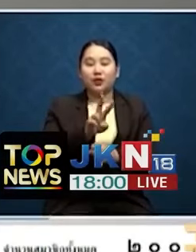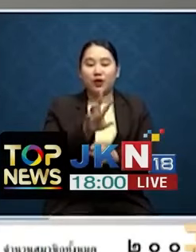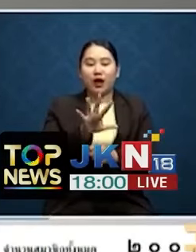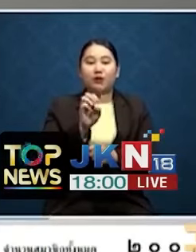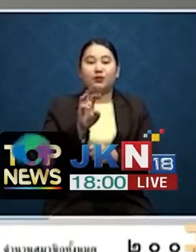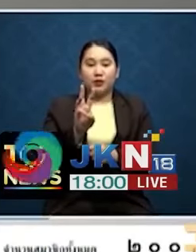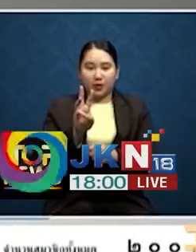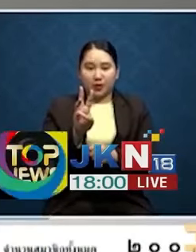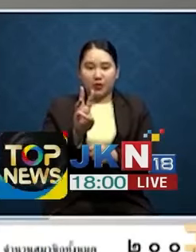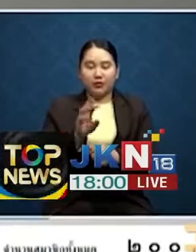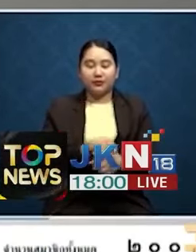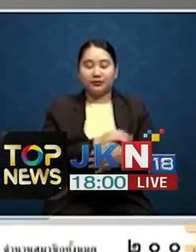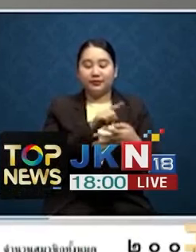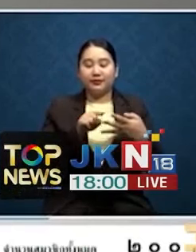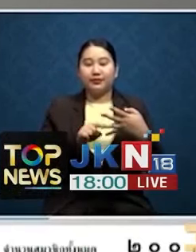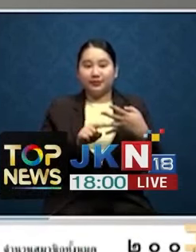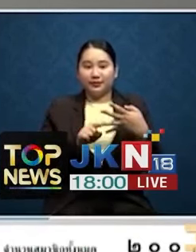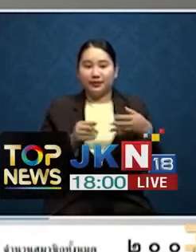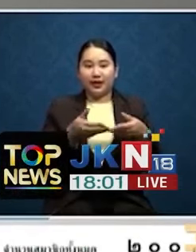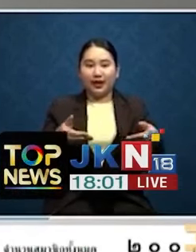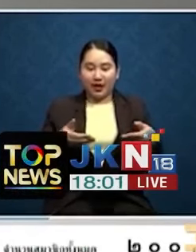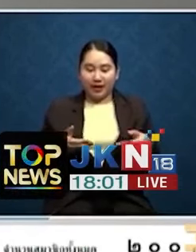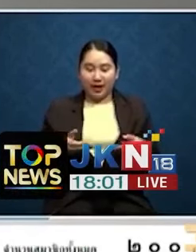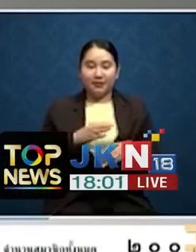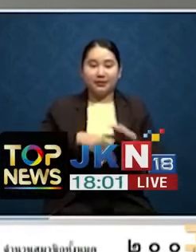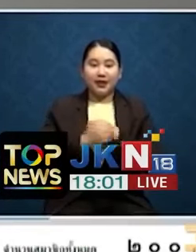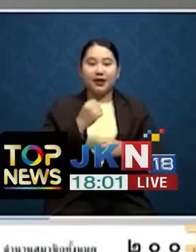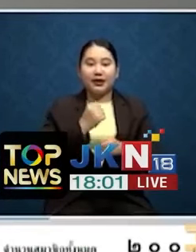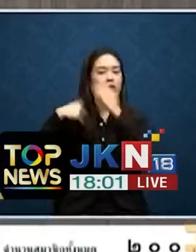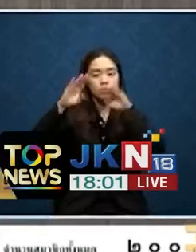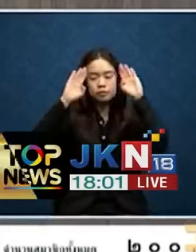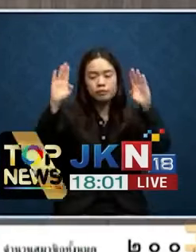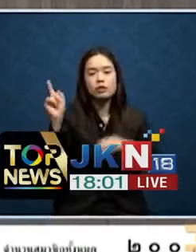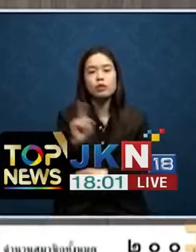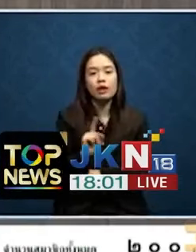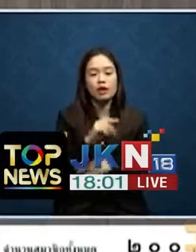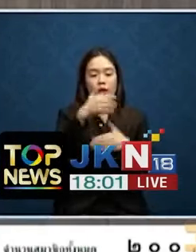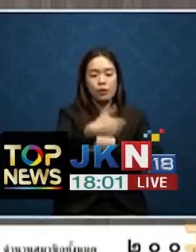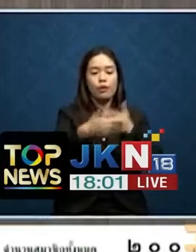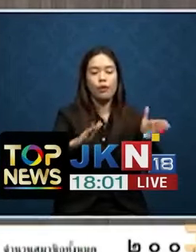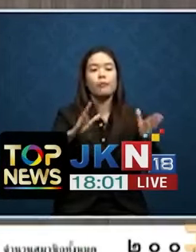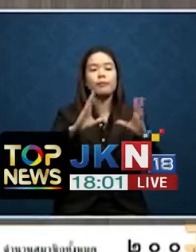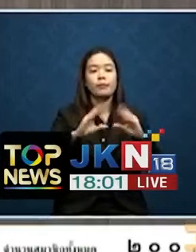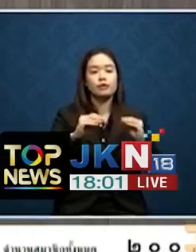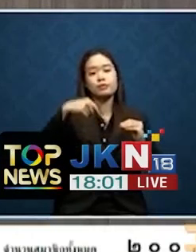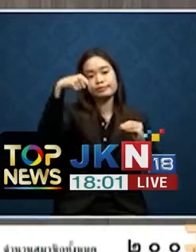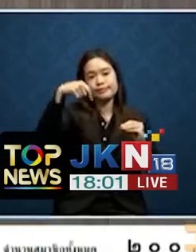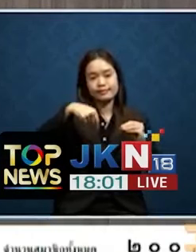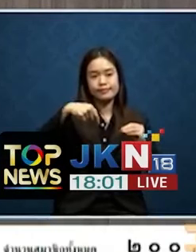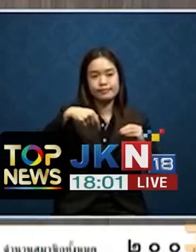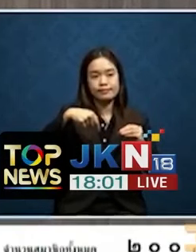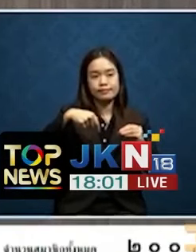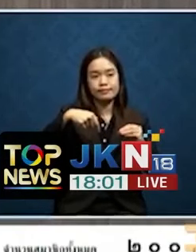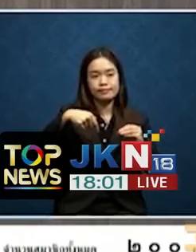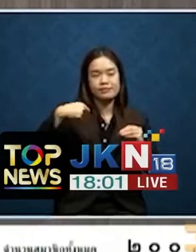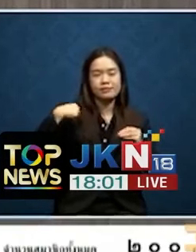ภานะมีการเสนอให้มี28คณะอย่างเงี้ยเป็นต้นฮะยังพิจารณากันจนถึงนาทีนี้ยังประชุม